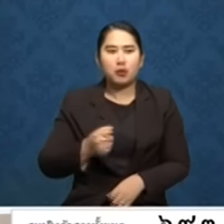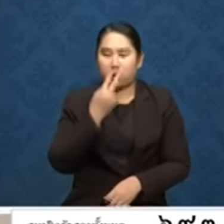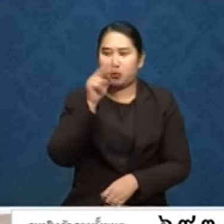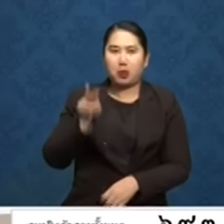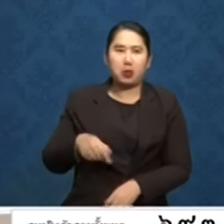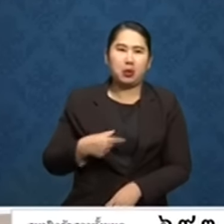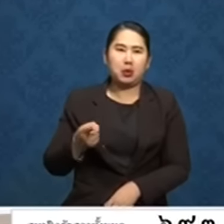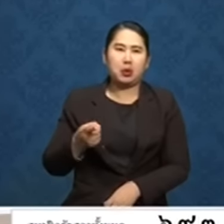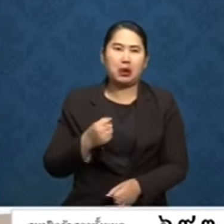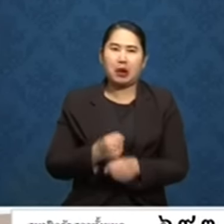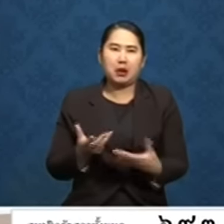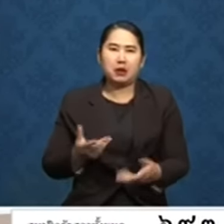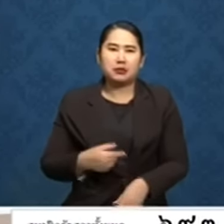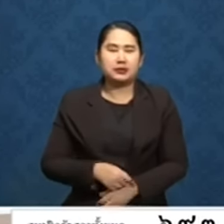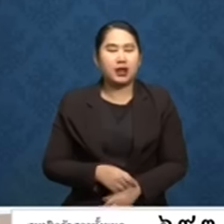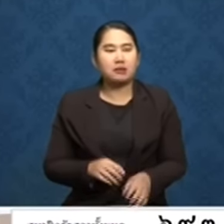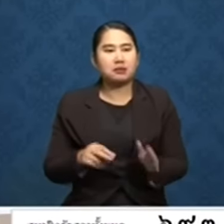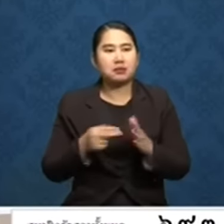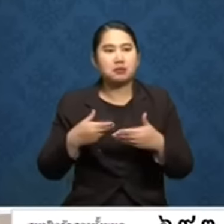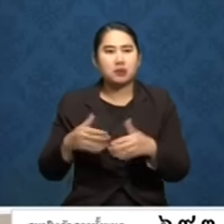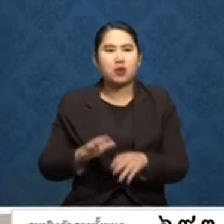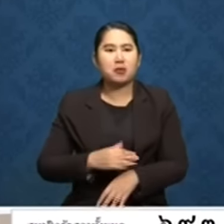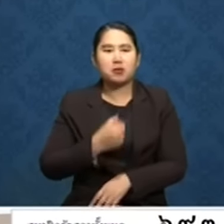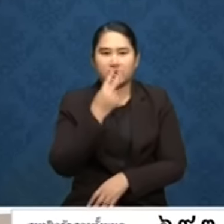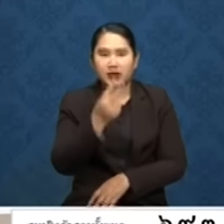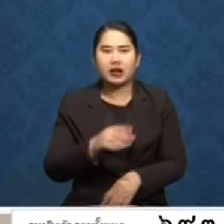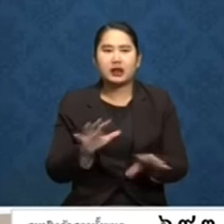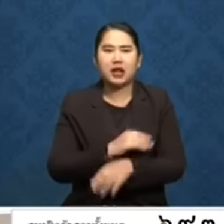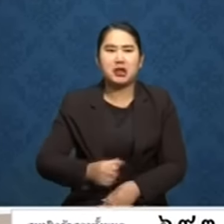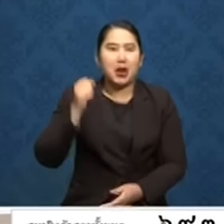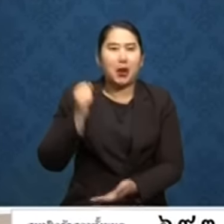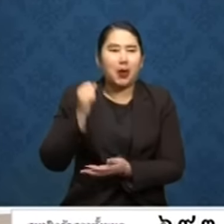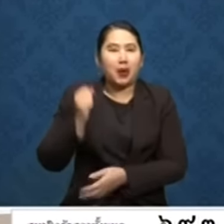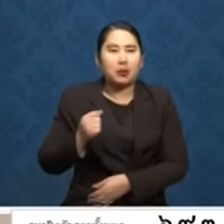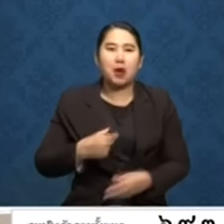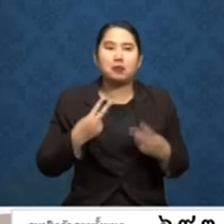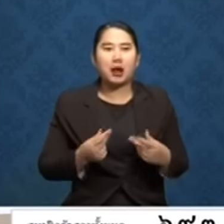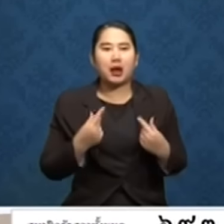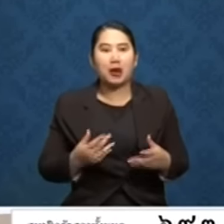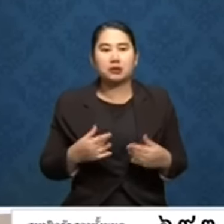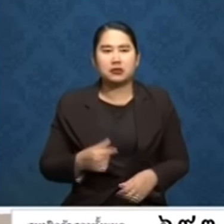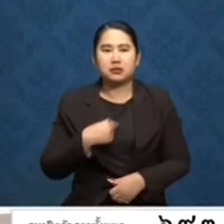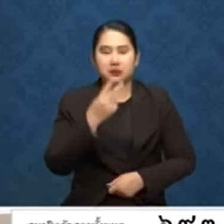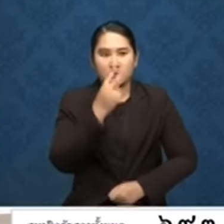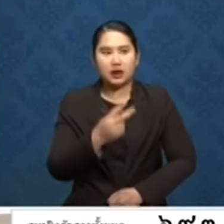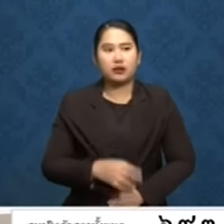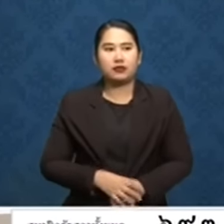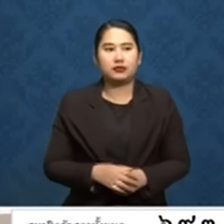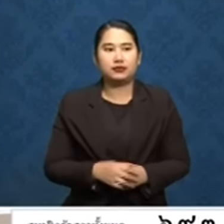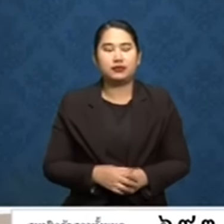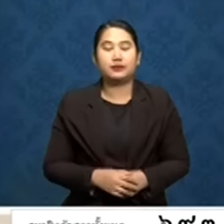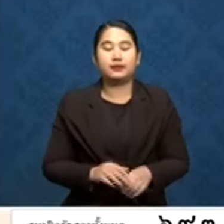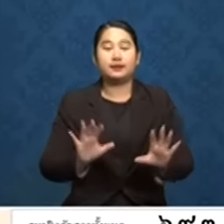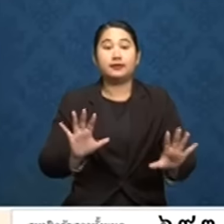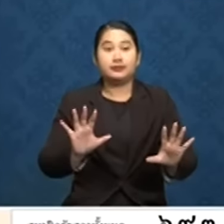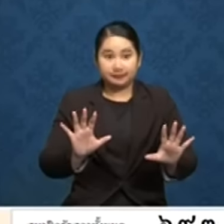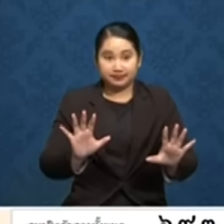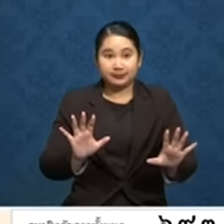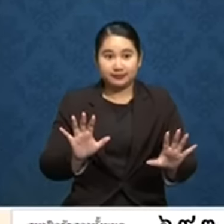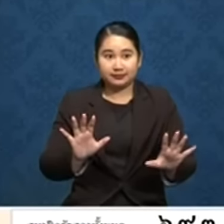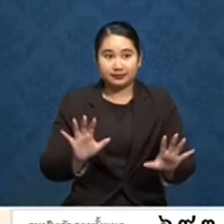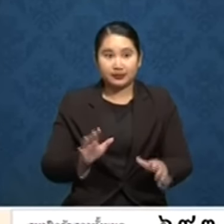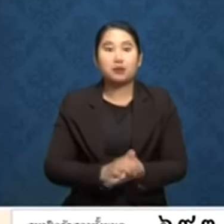นั้นดิฉันนึกว่าเป็นการตีกลองดิฉันเกือบเต้นใส่แล้วค่ะเมื่อกี้นี้ท่าน ครับก็